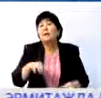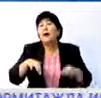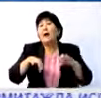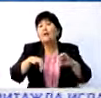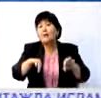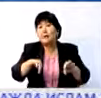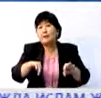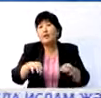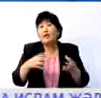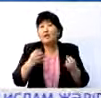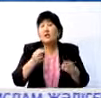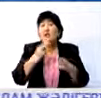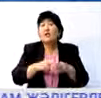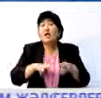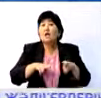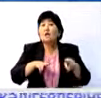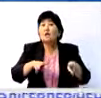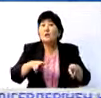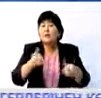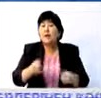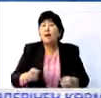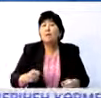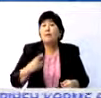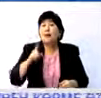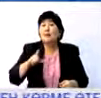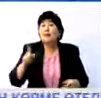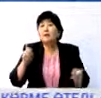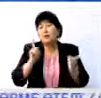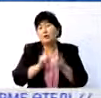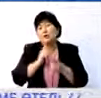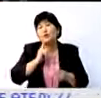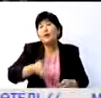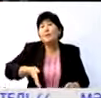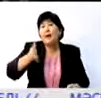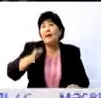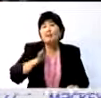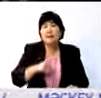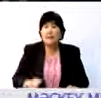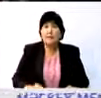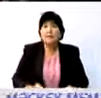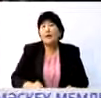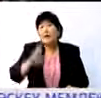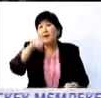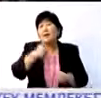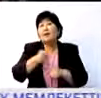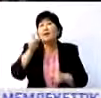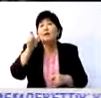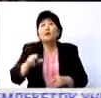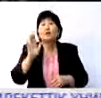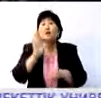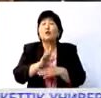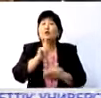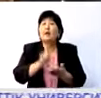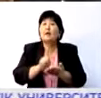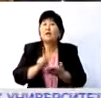автомобиль және темір жол көлігі саласының мамандарымен кездесуінде мәлімдеді. Елбасы жолдауында айтылған міндеттер